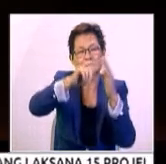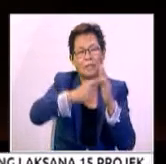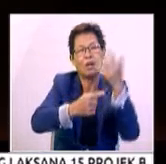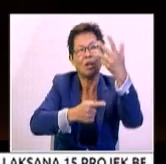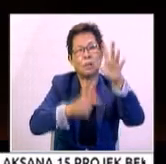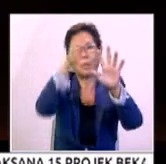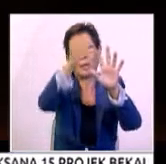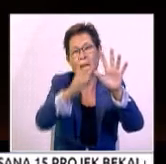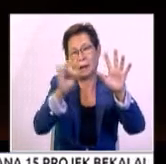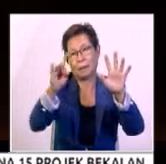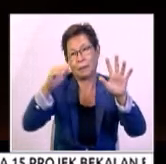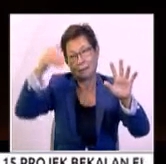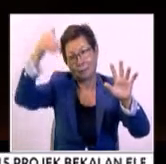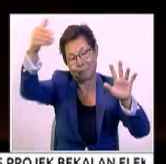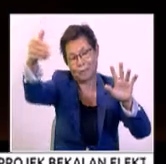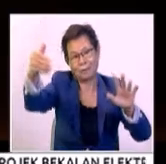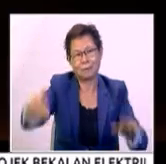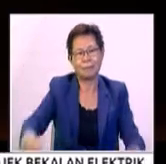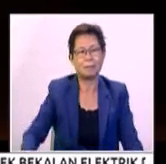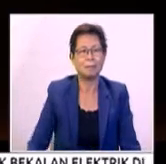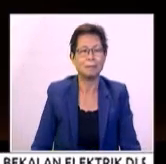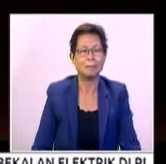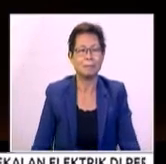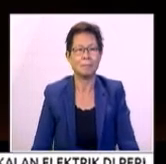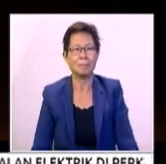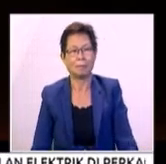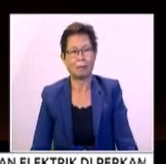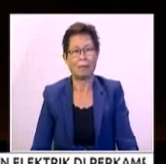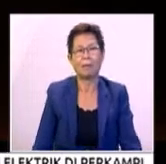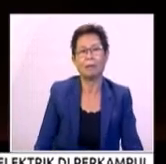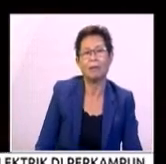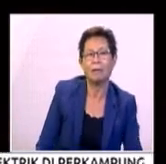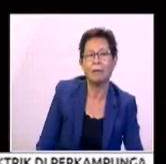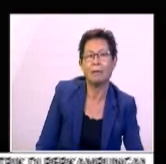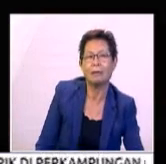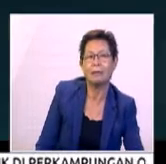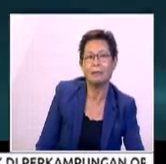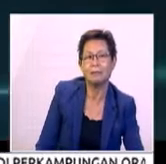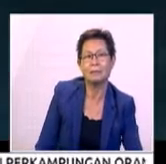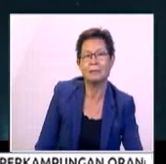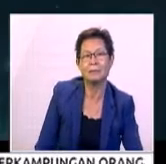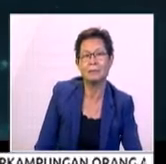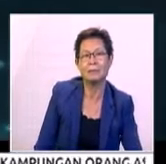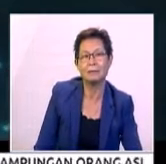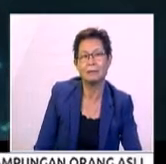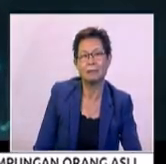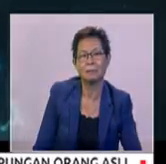15 Ogos depan. Tak apa, tapi tadi tak pandai.